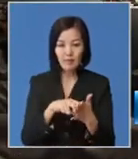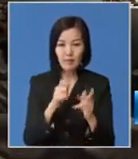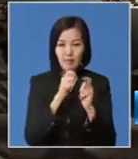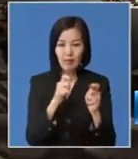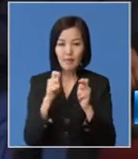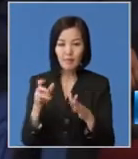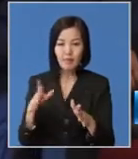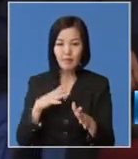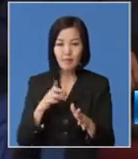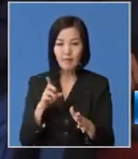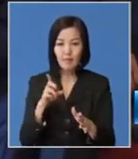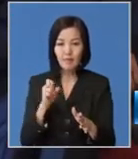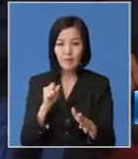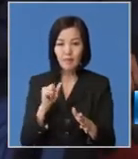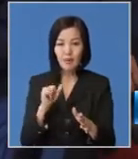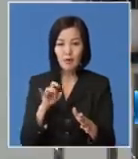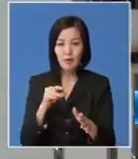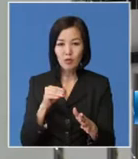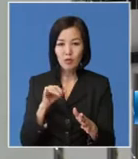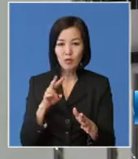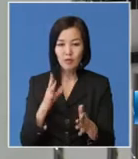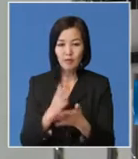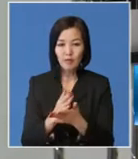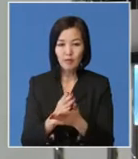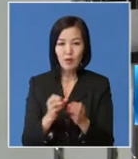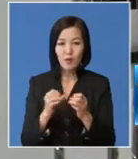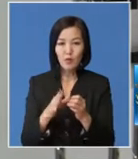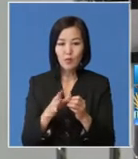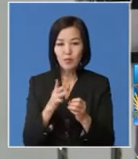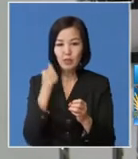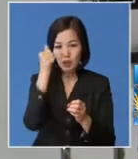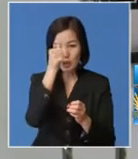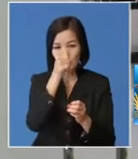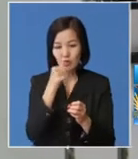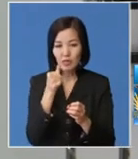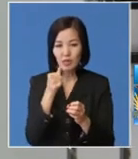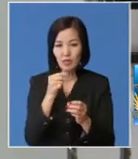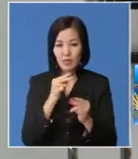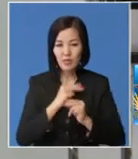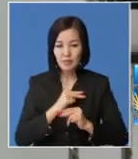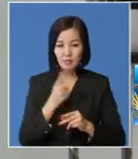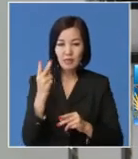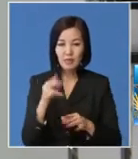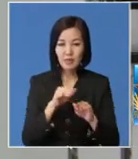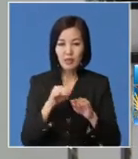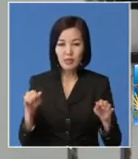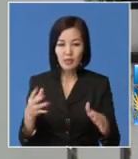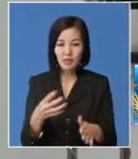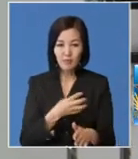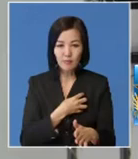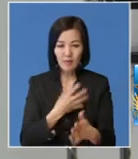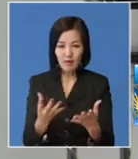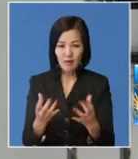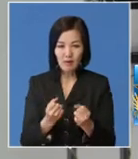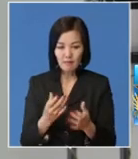қатарда Бауыржан Құрмансейітов те бар. 15 жыл көлемінде жұмыс жасағаныма міне мінсіз қызмет үшін 2-ші дәрежелі медаль беріп отыр.